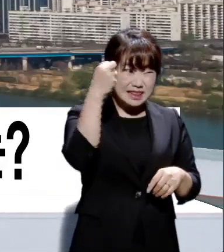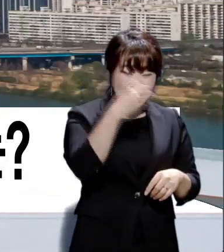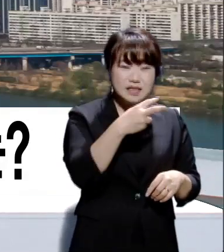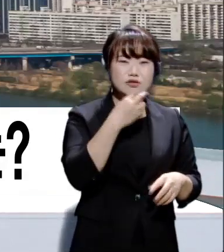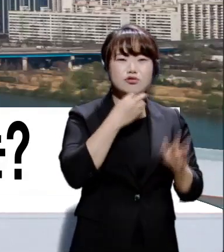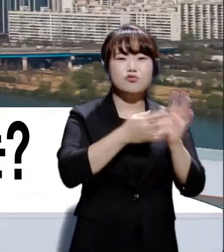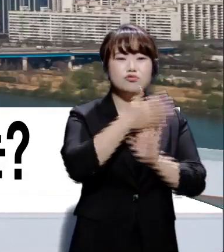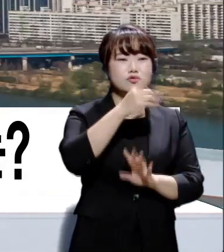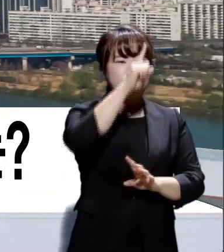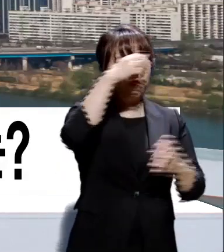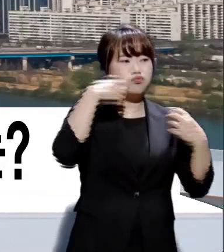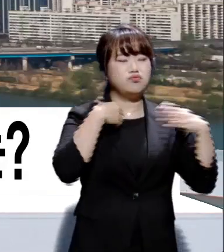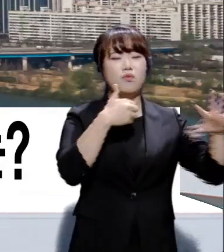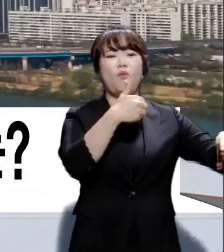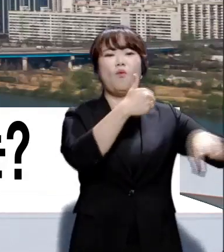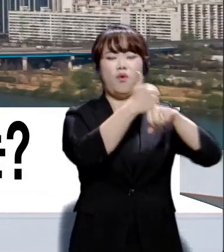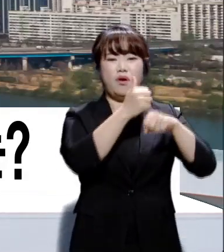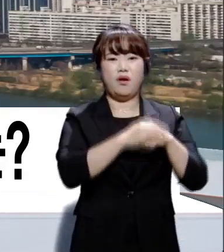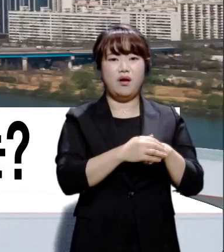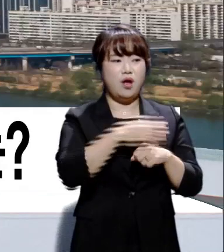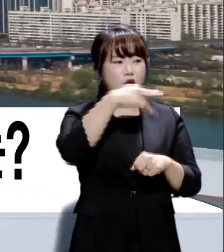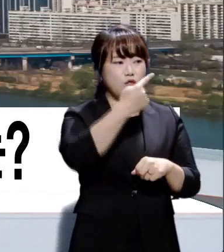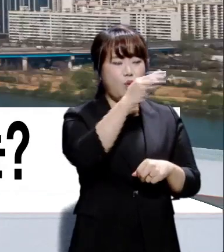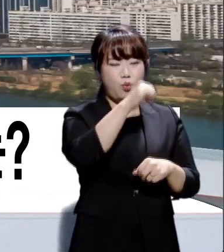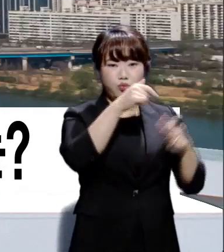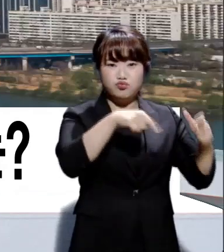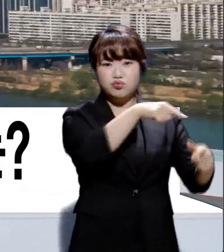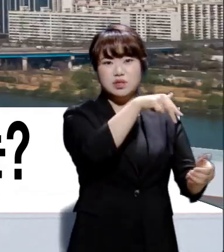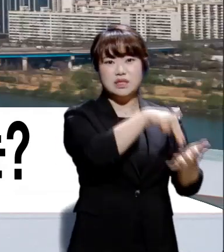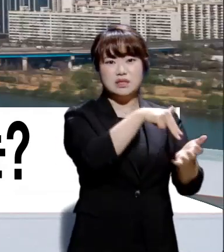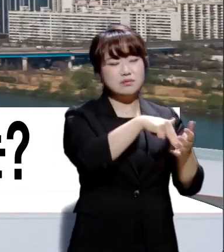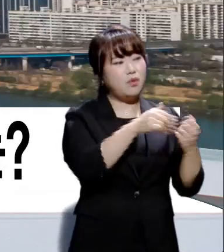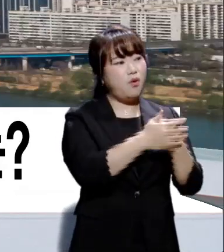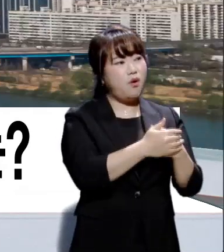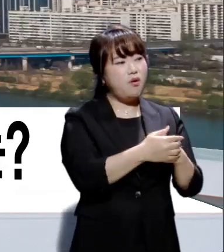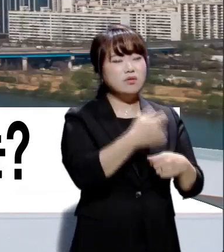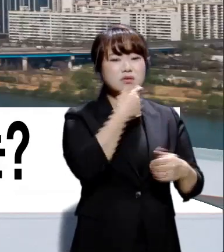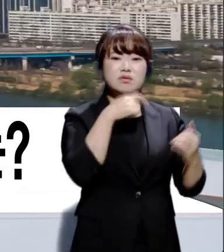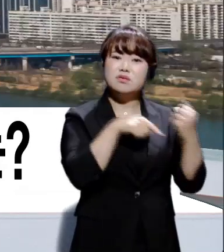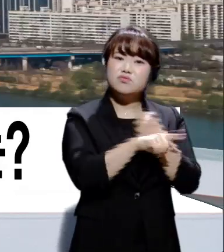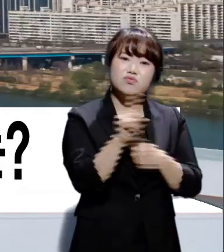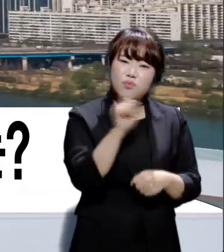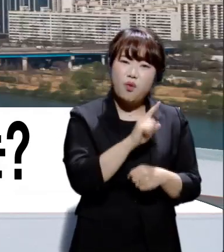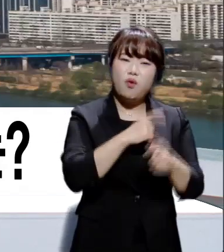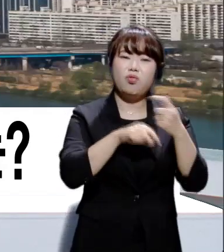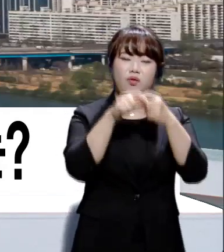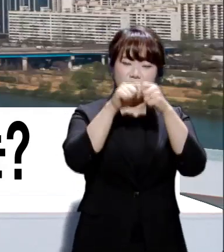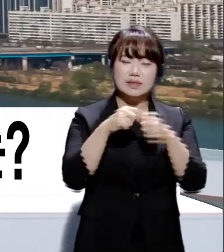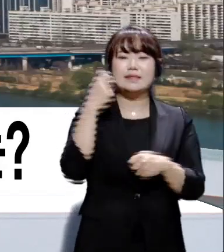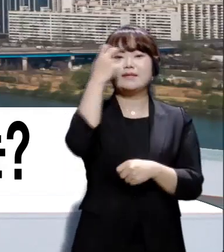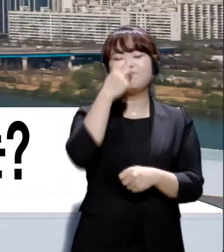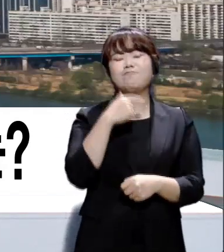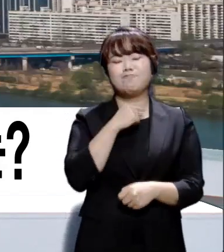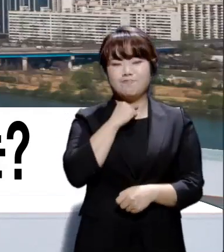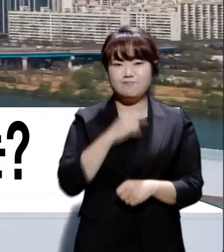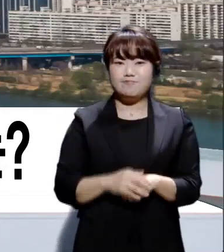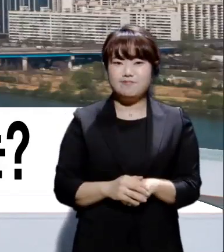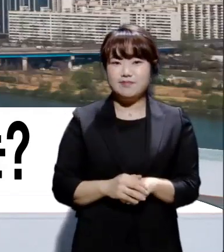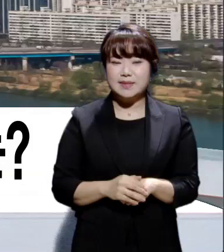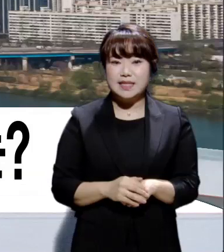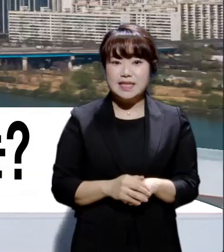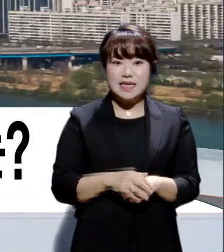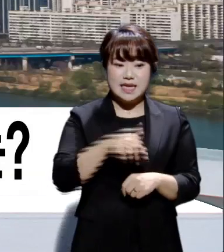서울시 부지인데 도봉지역 회원들이 강력하게 반대하는 이유가 무엇인지 좀 더 자세히 알아보겠습니다. 네,